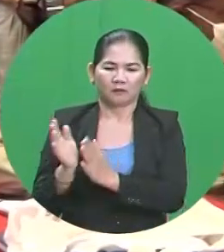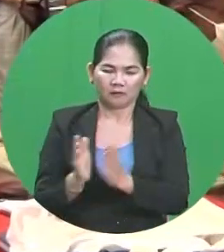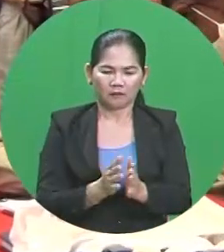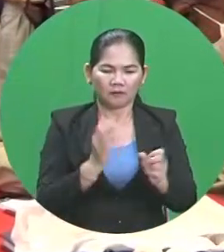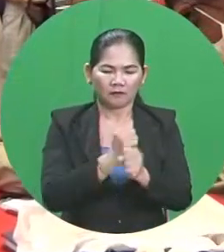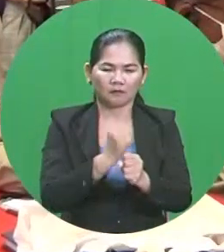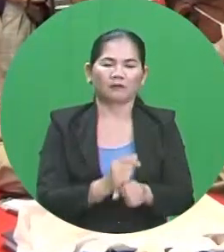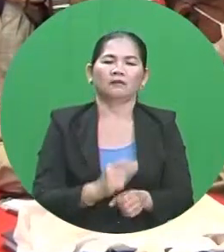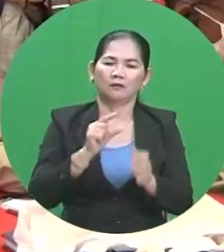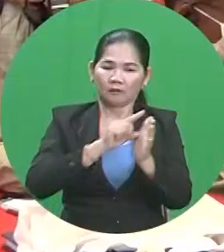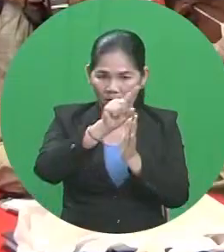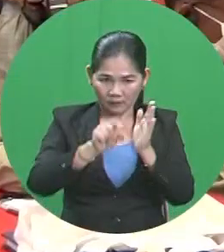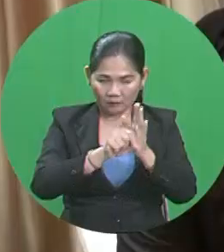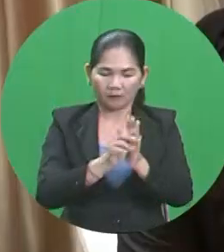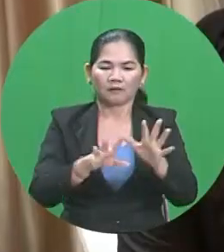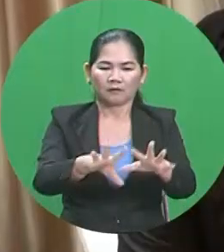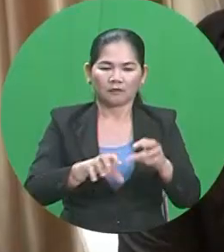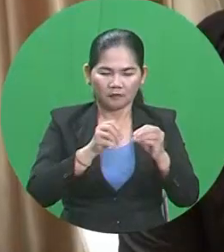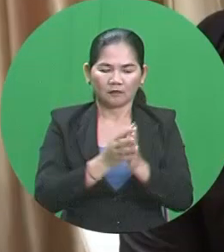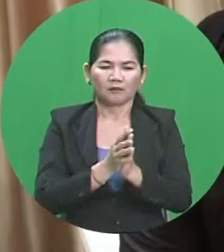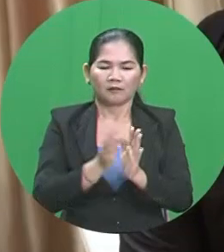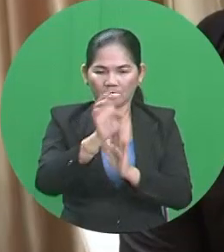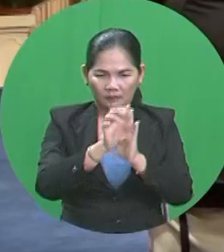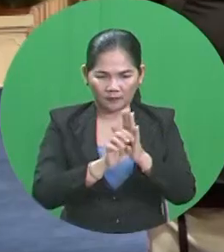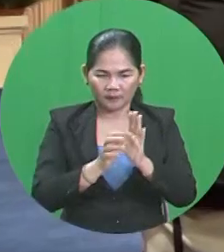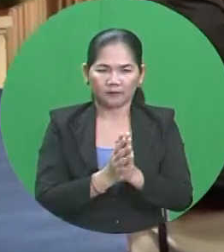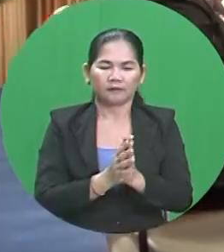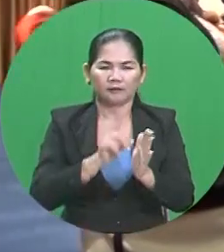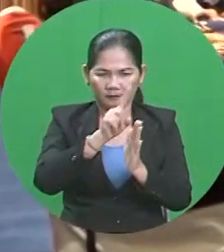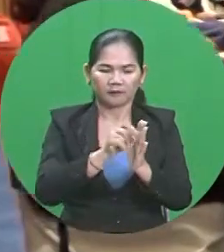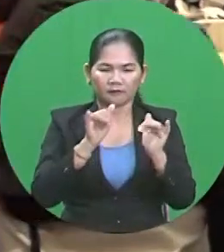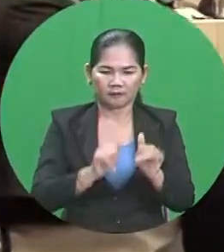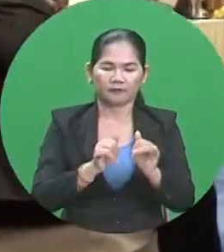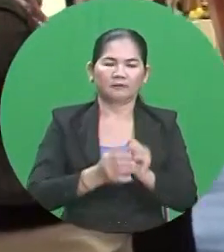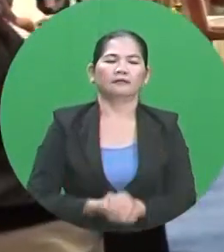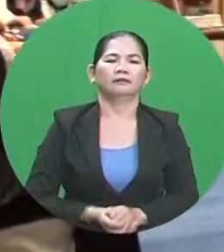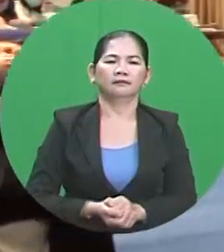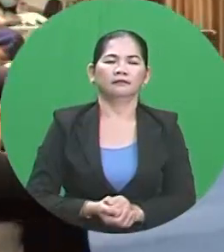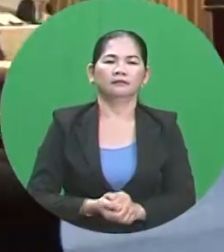ពនៅមានកម្រិតហើយការទទួលបានសេវាផ្លូវច្បាប់នៅមានកម្រិតនៅឡើយដែរ